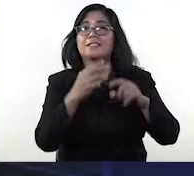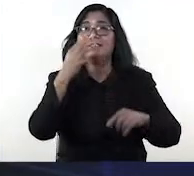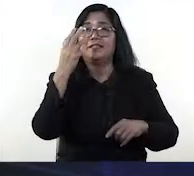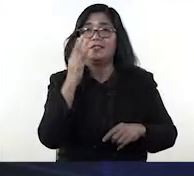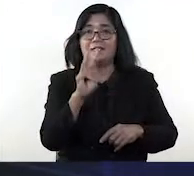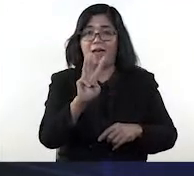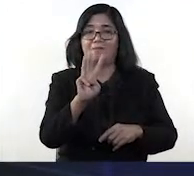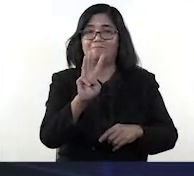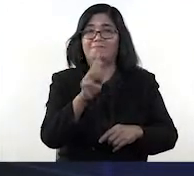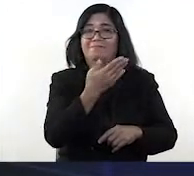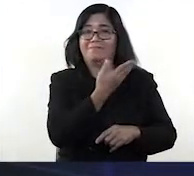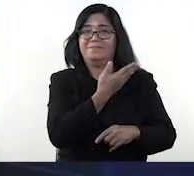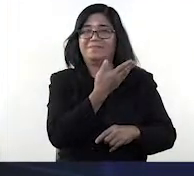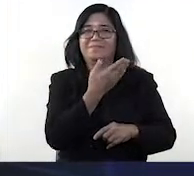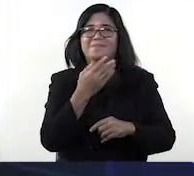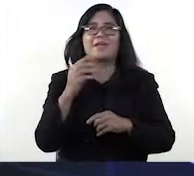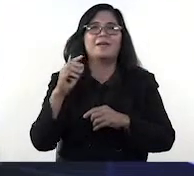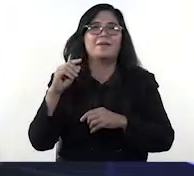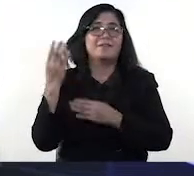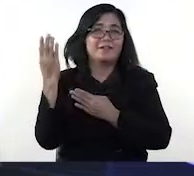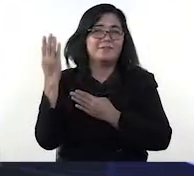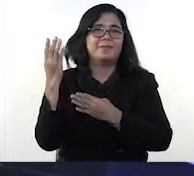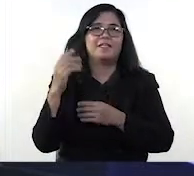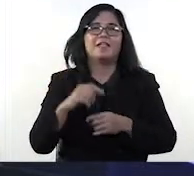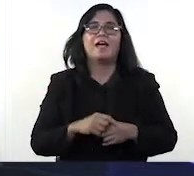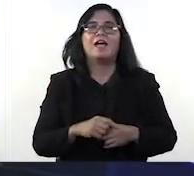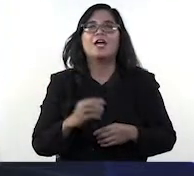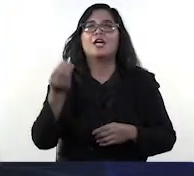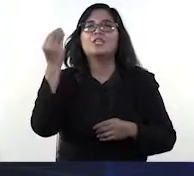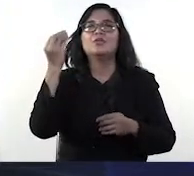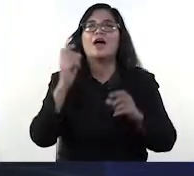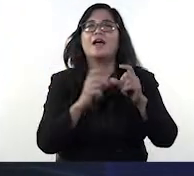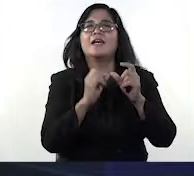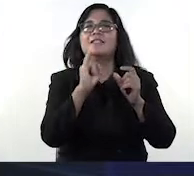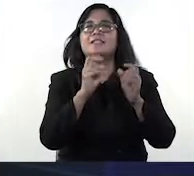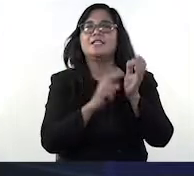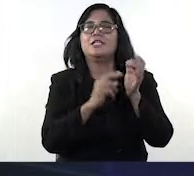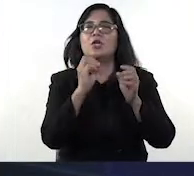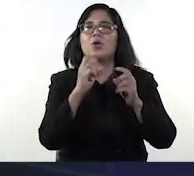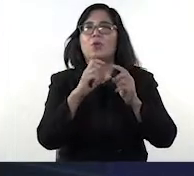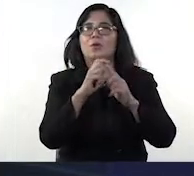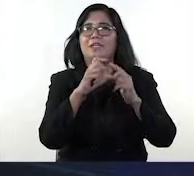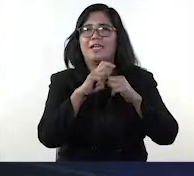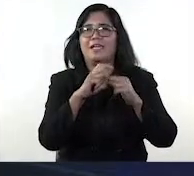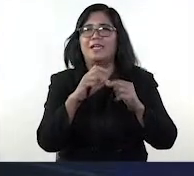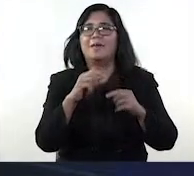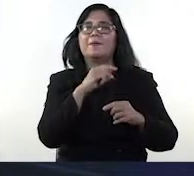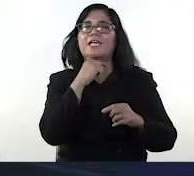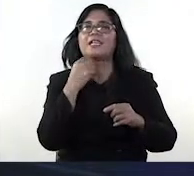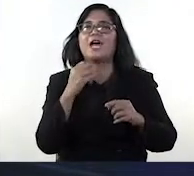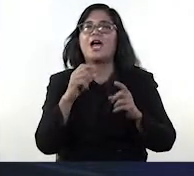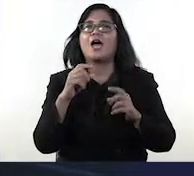begitu hahaha ketua sinode kami Hai pendeta Doktor Rubin Adi